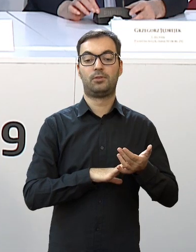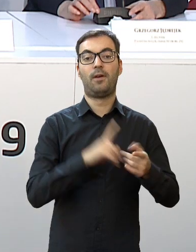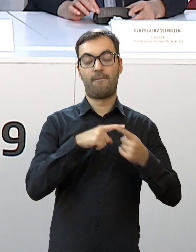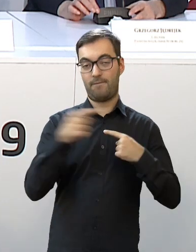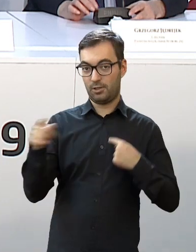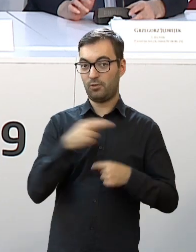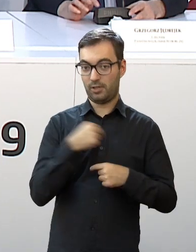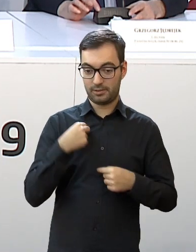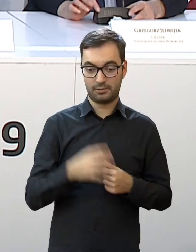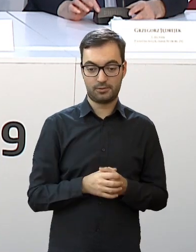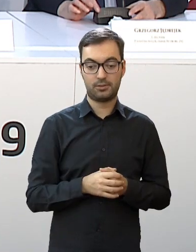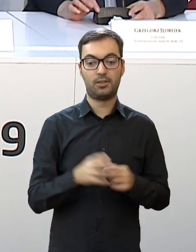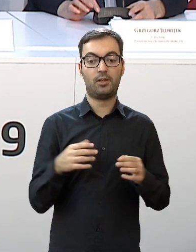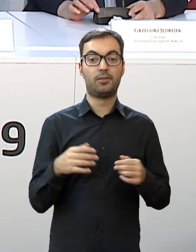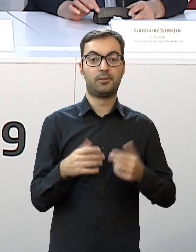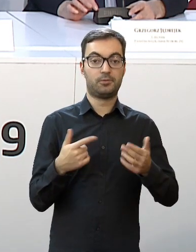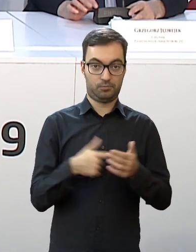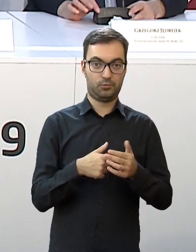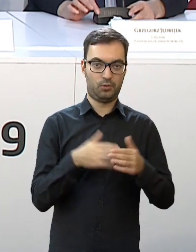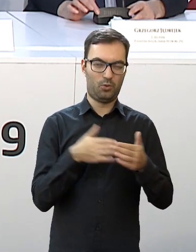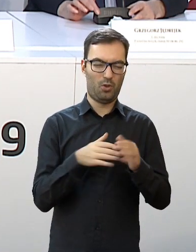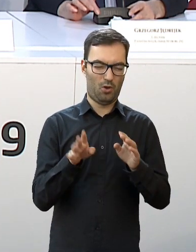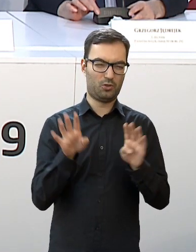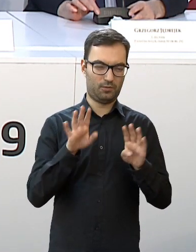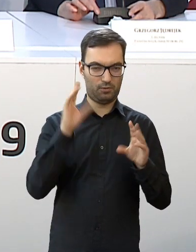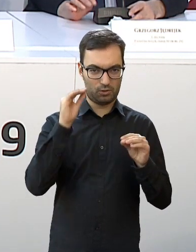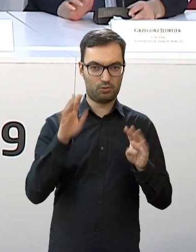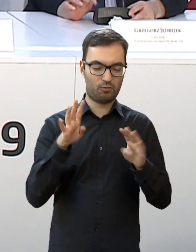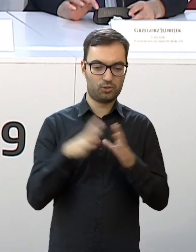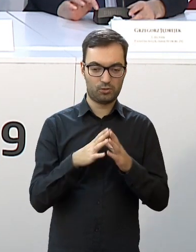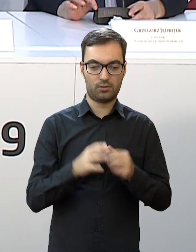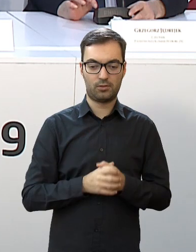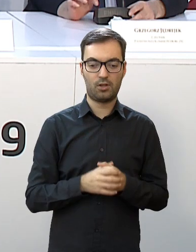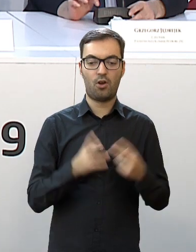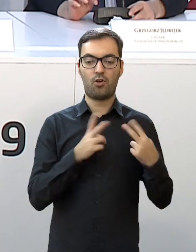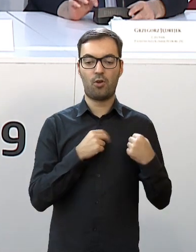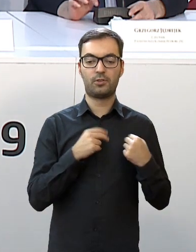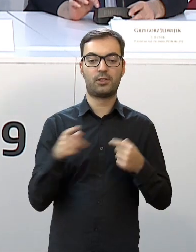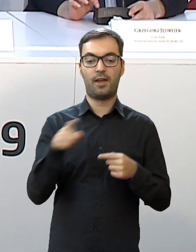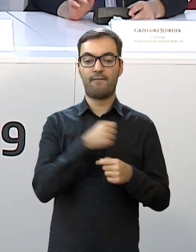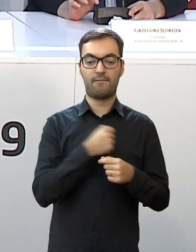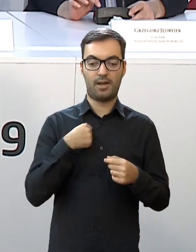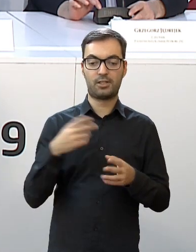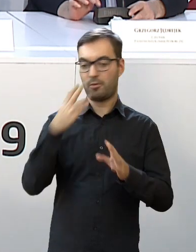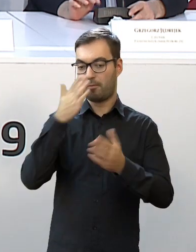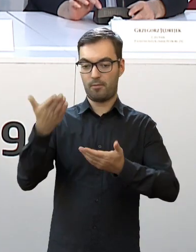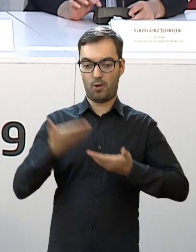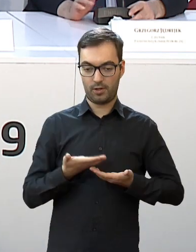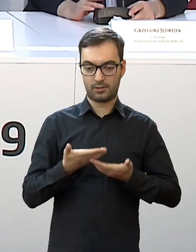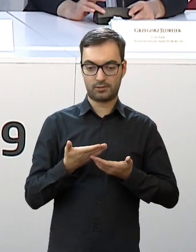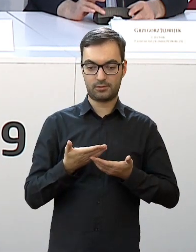dotrą w określonym czasie do Komisji Okręgowej w Warszawie i Komisja Okręgowa w Warszawie przedstawi nam protokół wyników